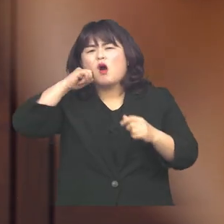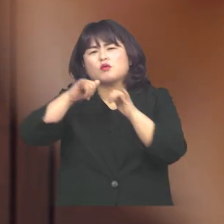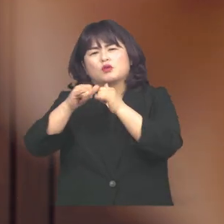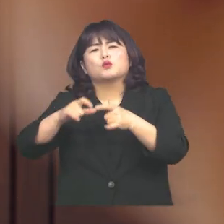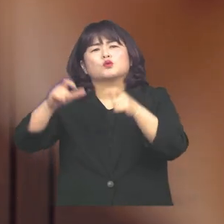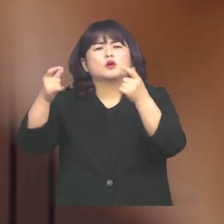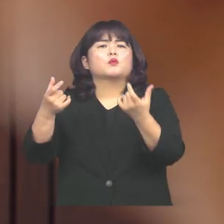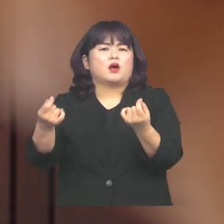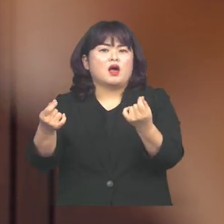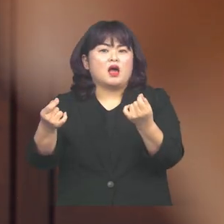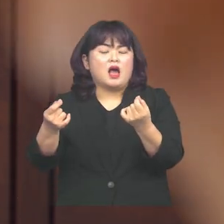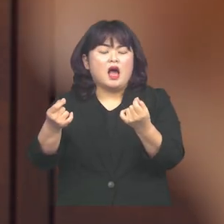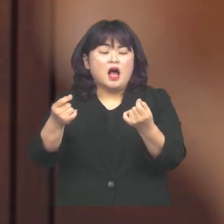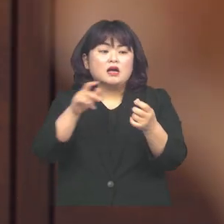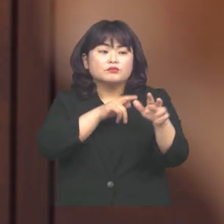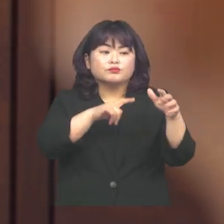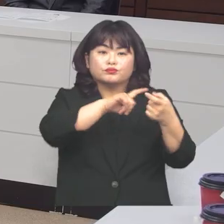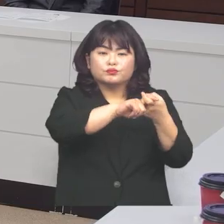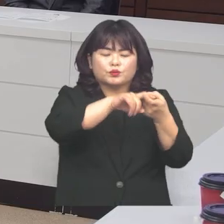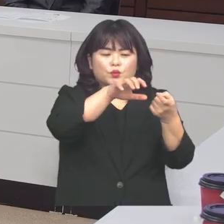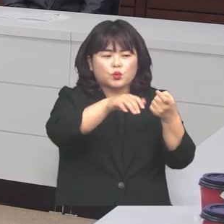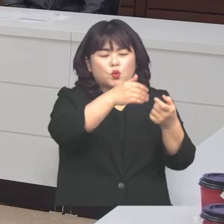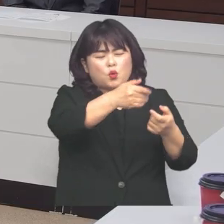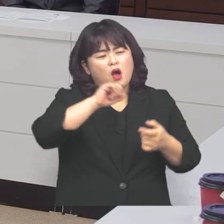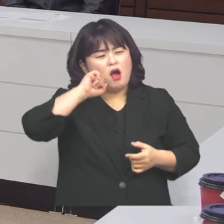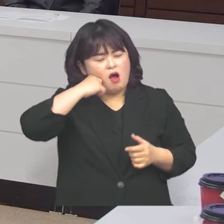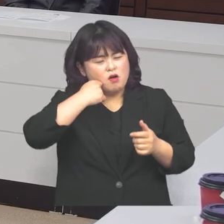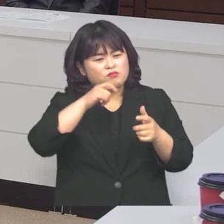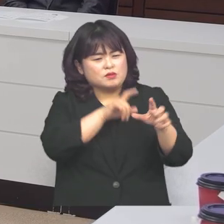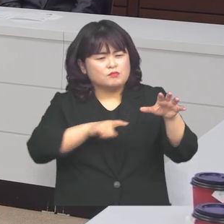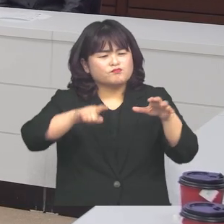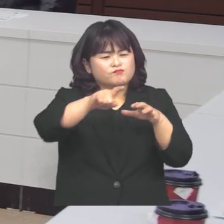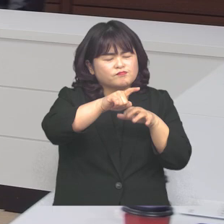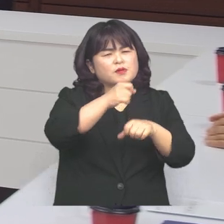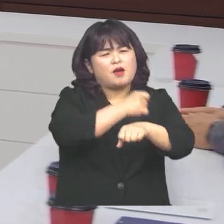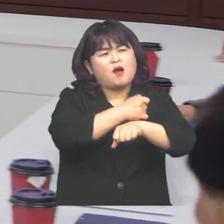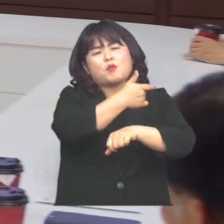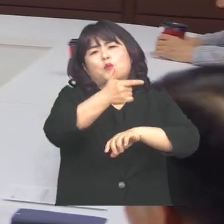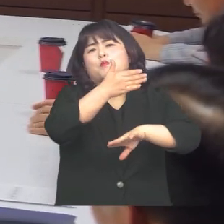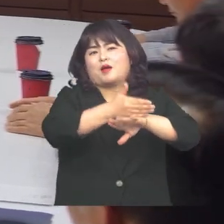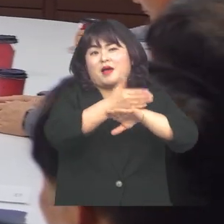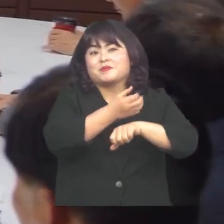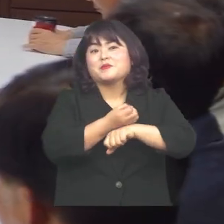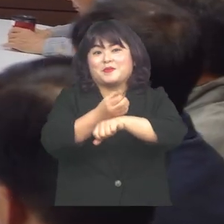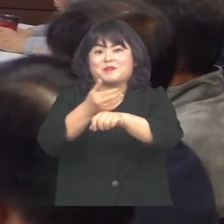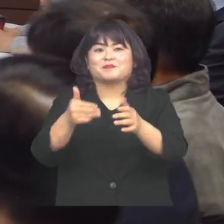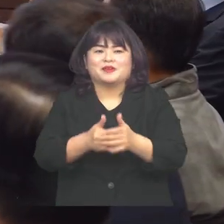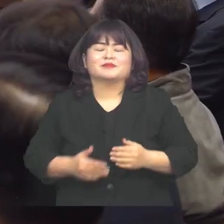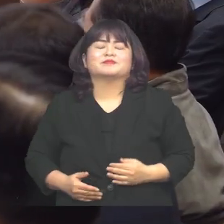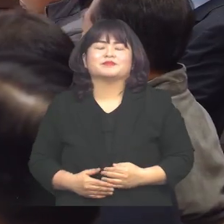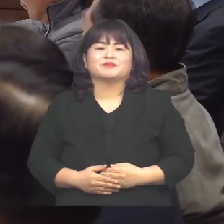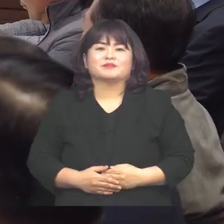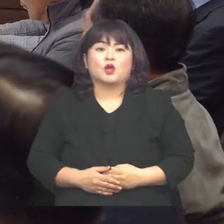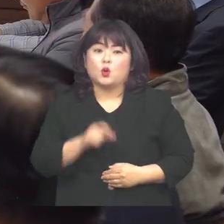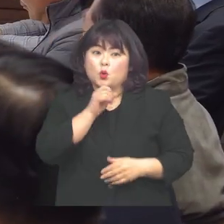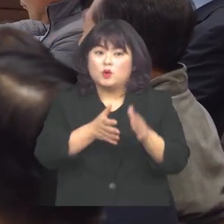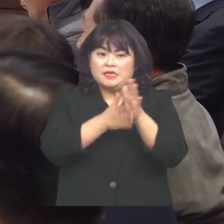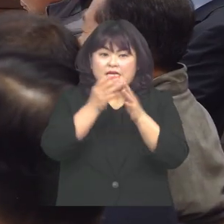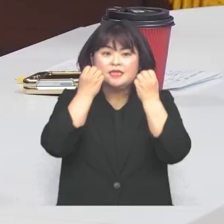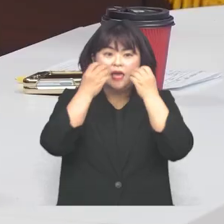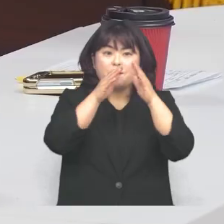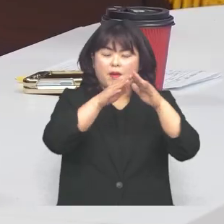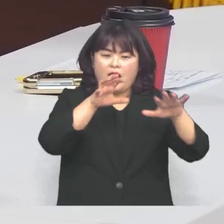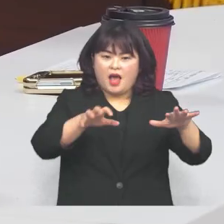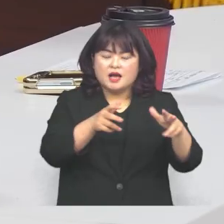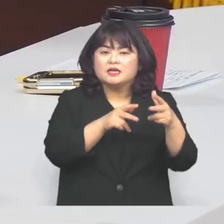있는데 새마을 직공장협의회가 지역사회 소외계층을 위한 지원에 앞장서 주셔서 감사하다고 말했습니다.